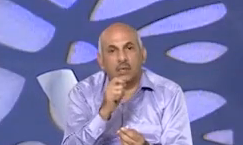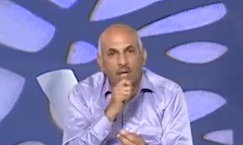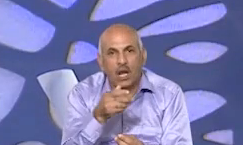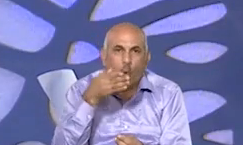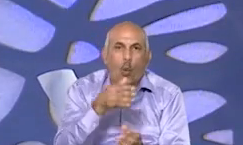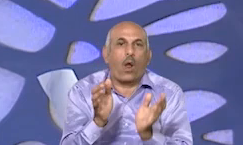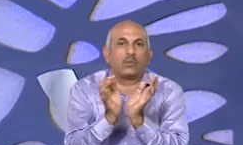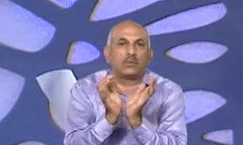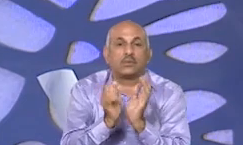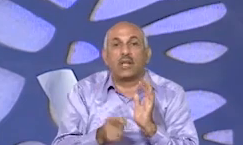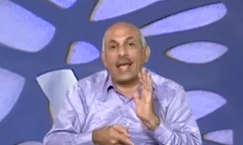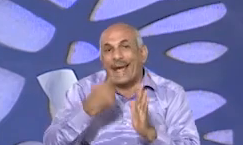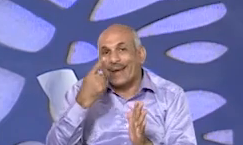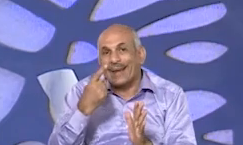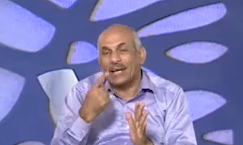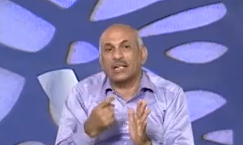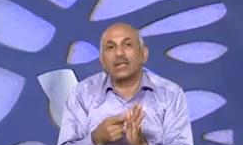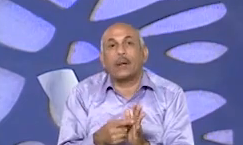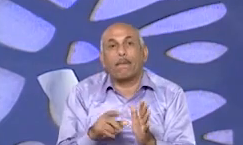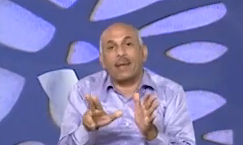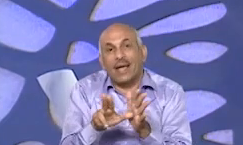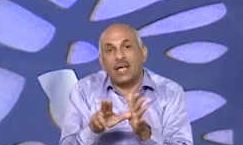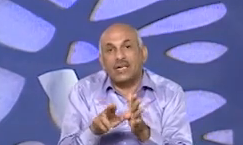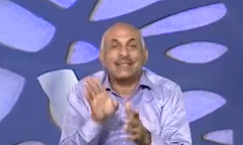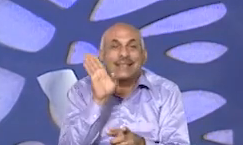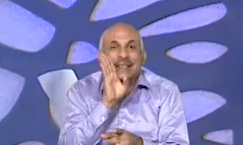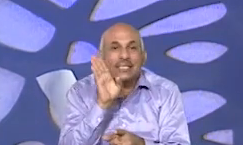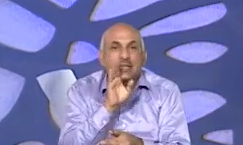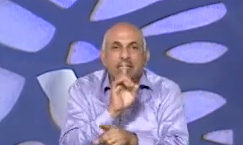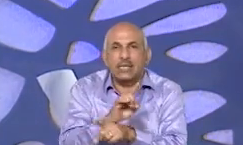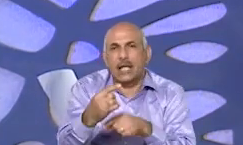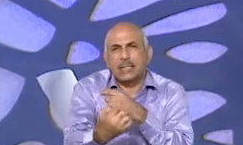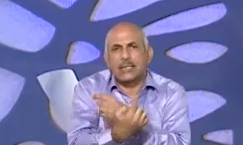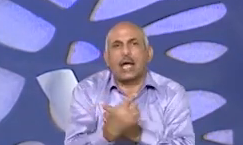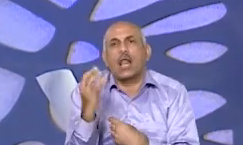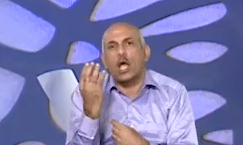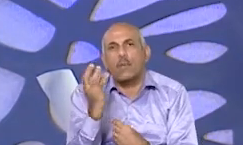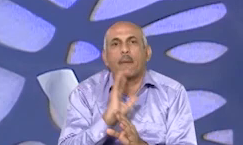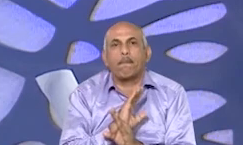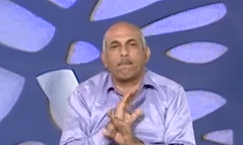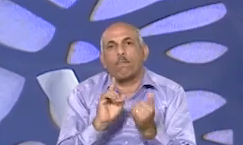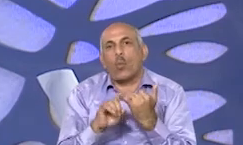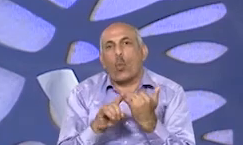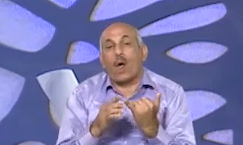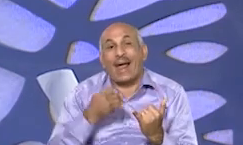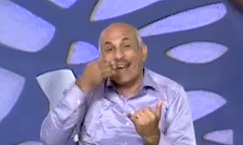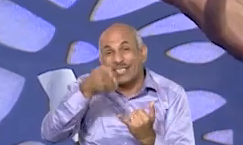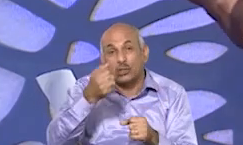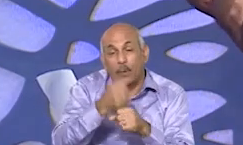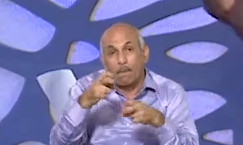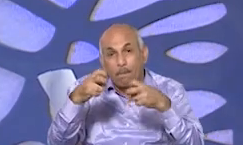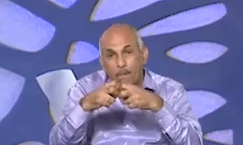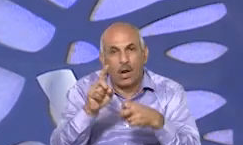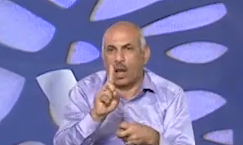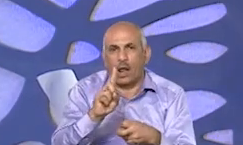المؤسسه. فبرنامج خاص بتدريب الشباب، في الاخر ده ما بيطلعش منتج اعرضه في